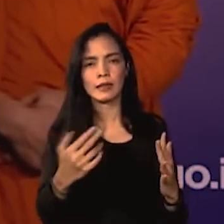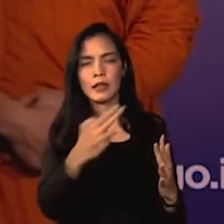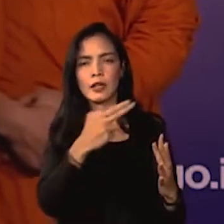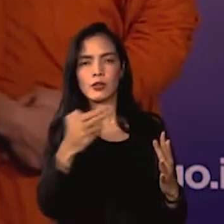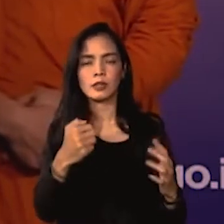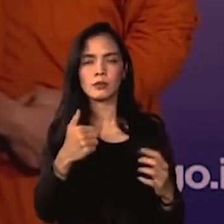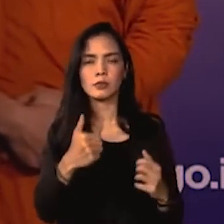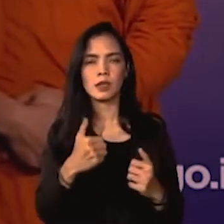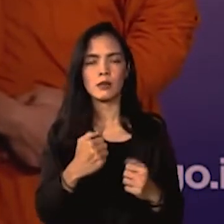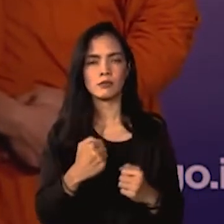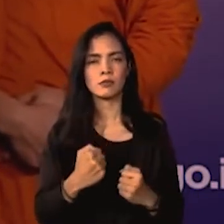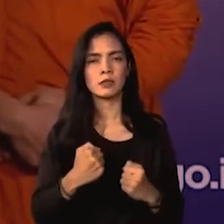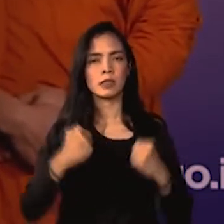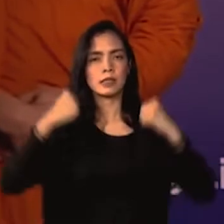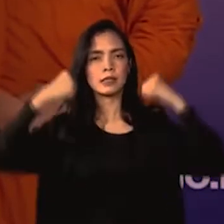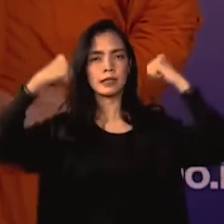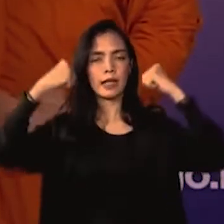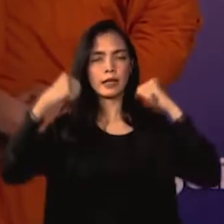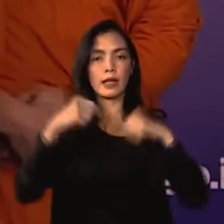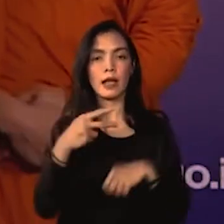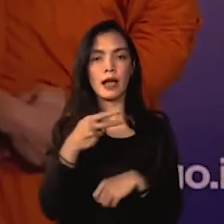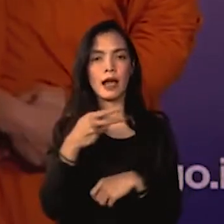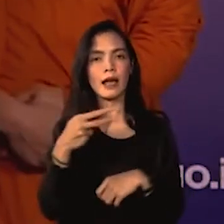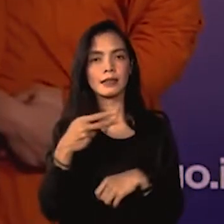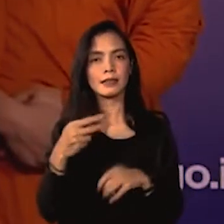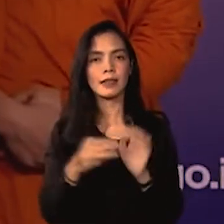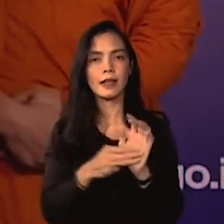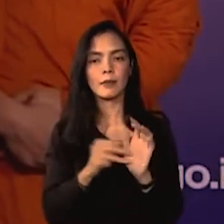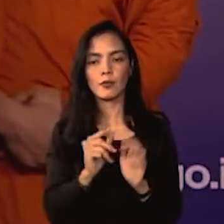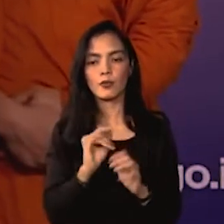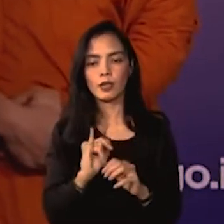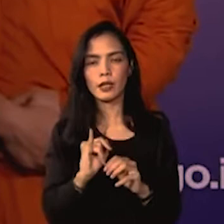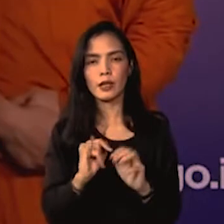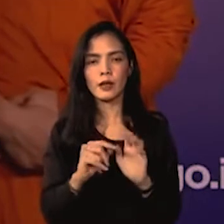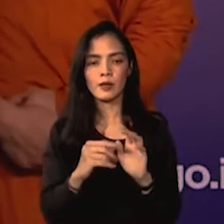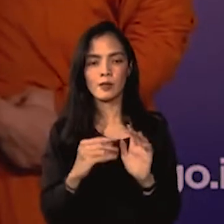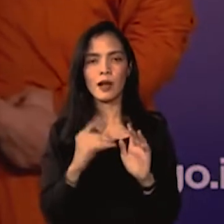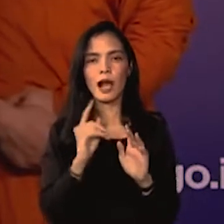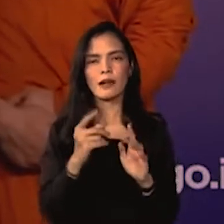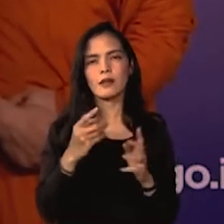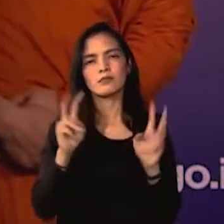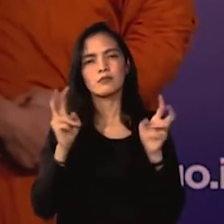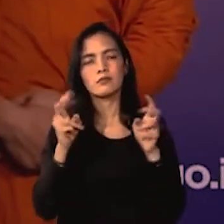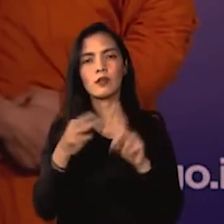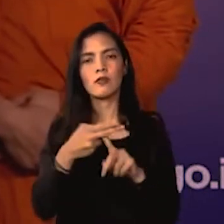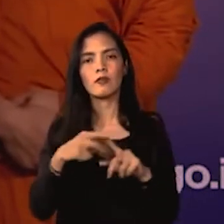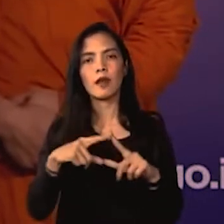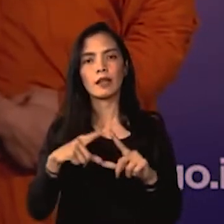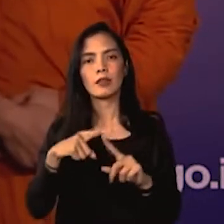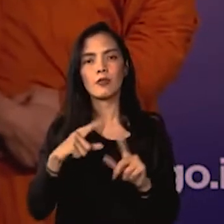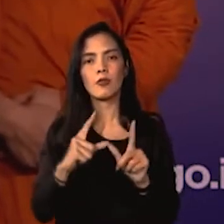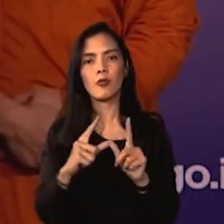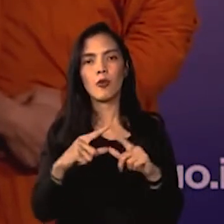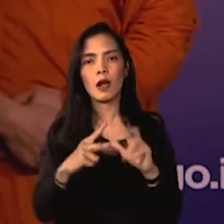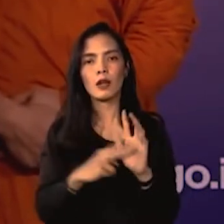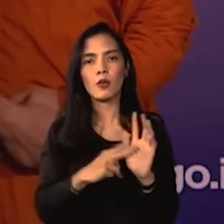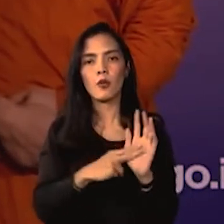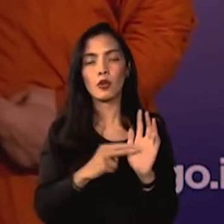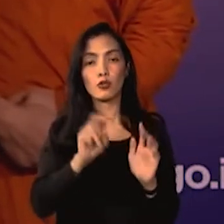kita. Karena itu, Majelis Ulama Indonesia melalui fatwa nomor 2 tahun